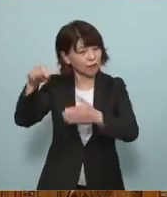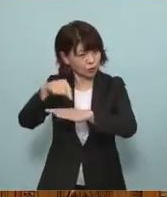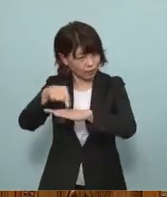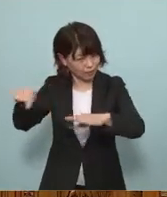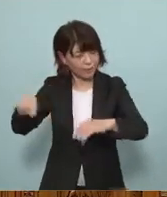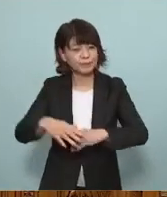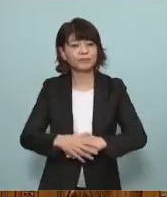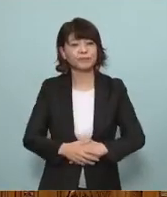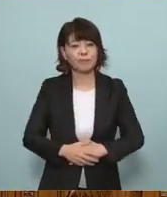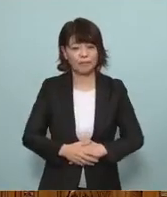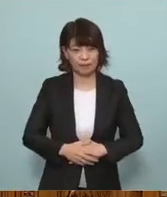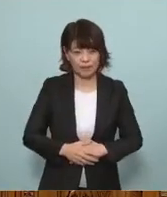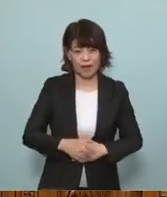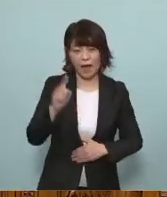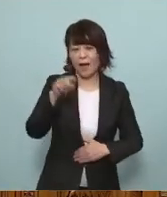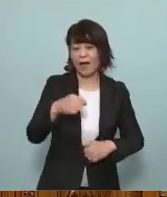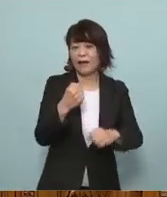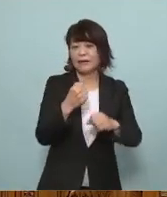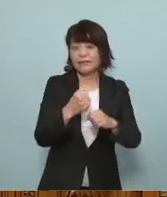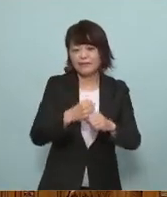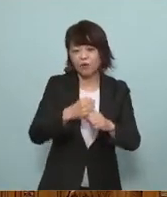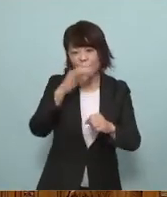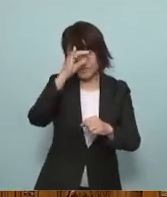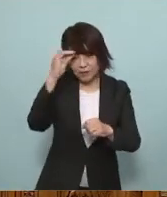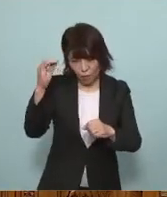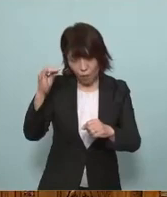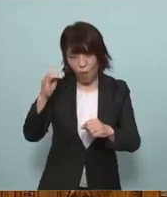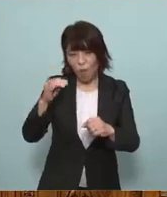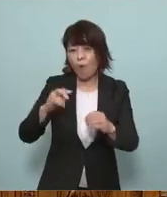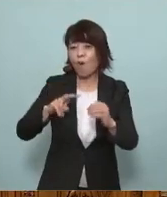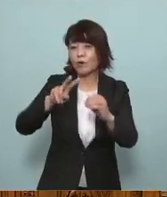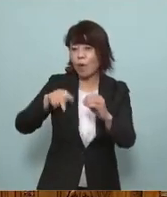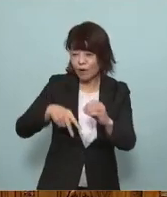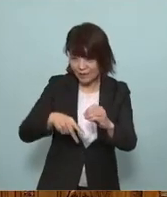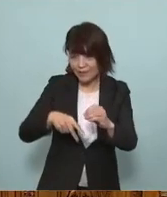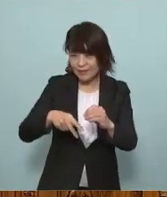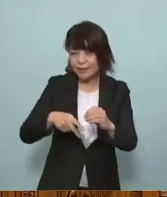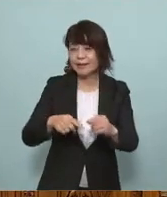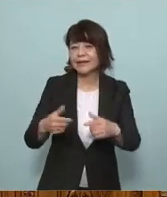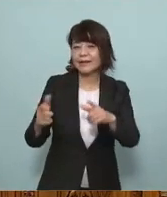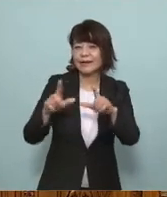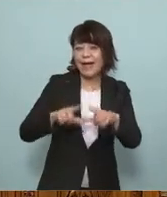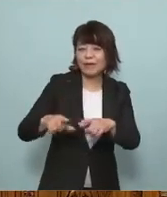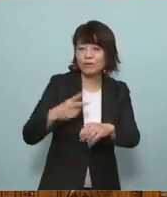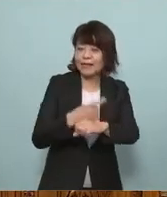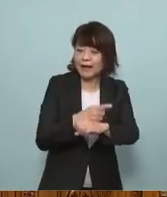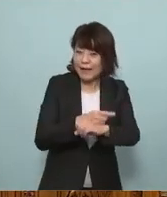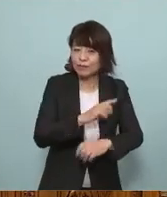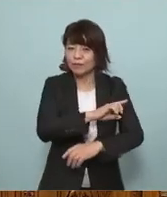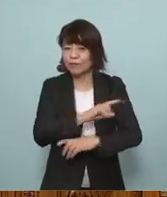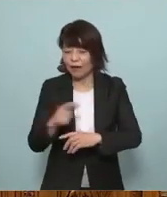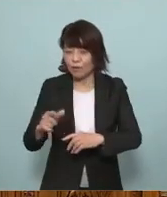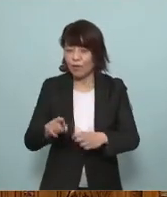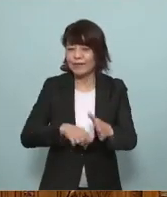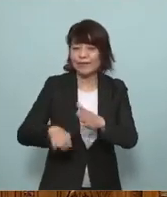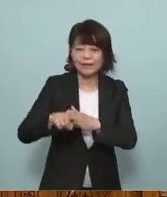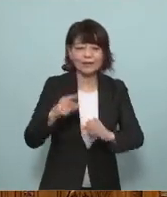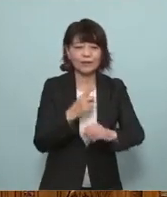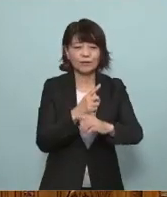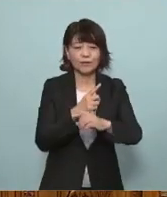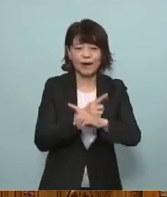て、人工知能、量子、ライフサイエンスといった最先端の科学技術の開発力を強化